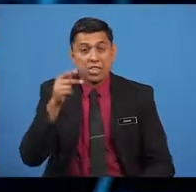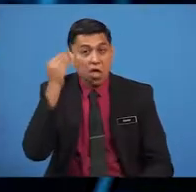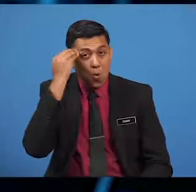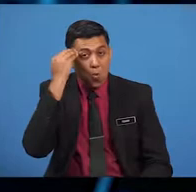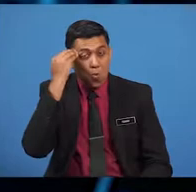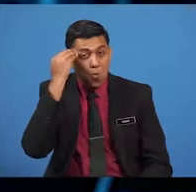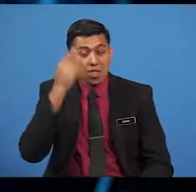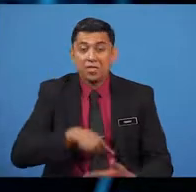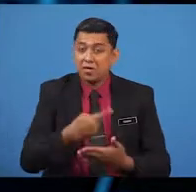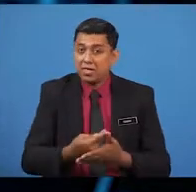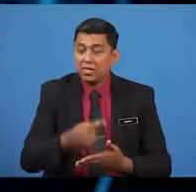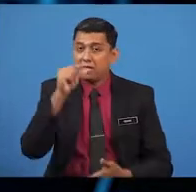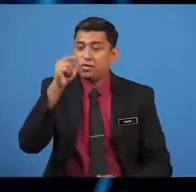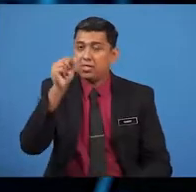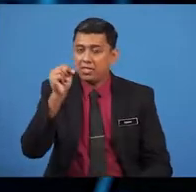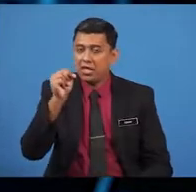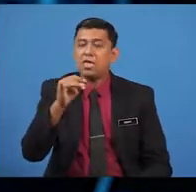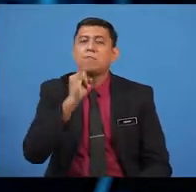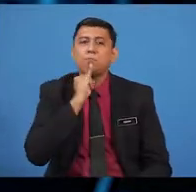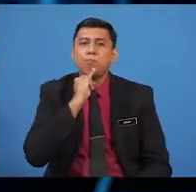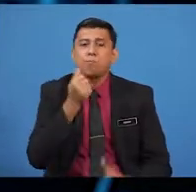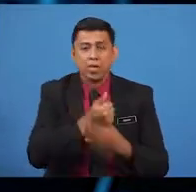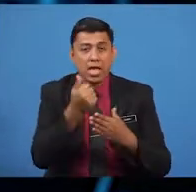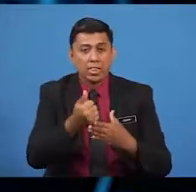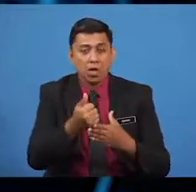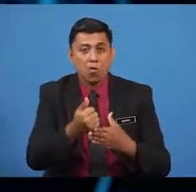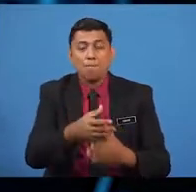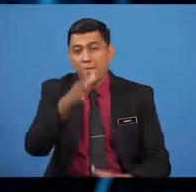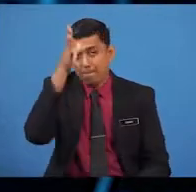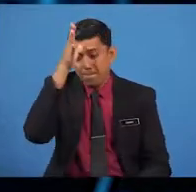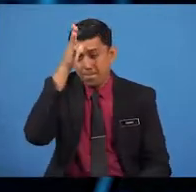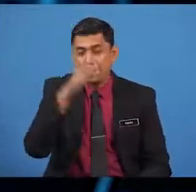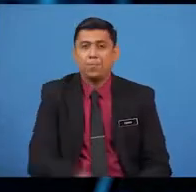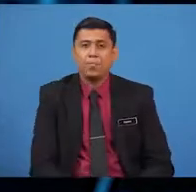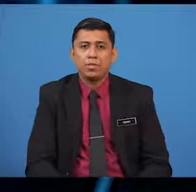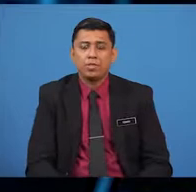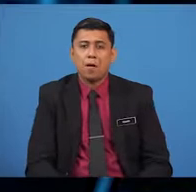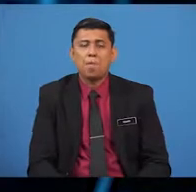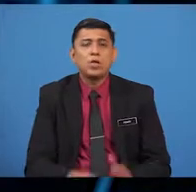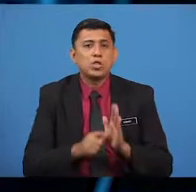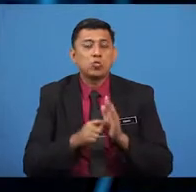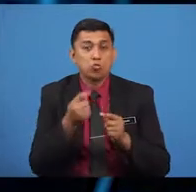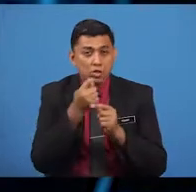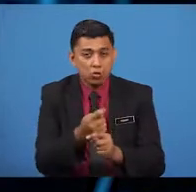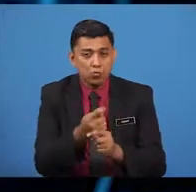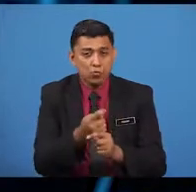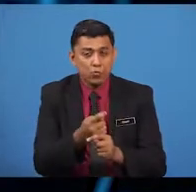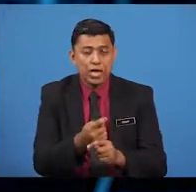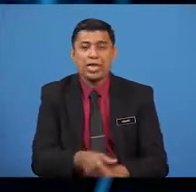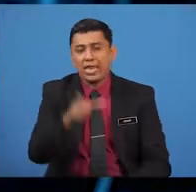Adakah anda tahu kandungan genetik dari ibu atau dari bapa yang menentukan